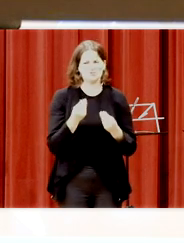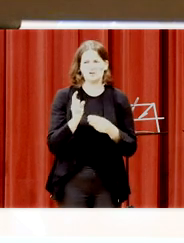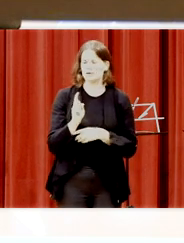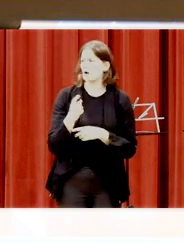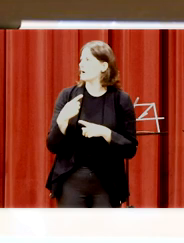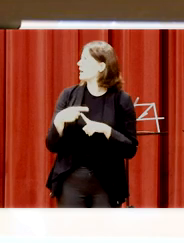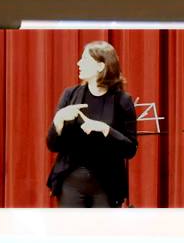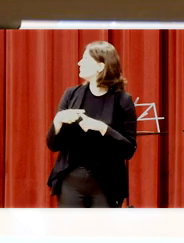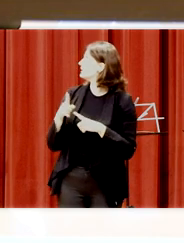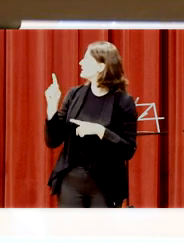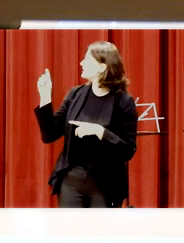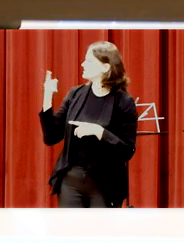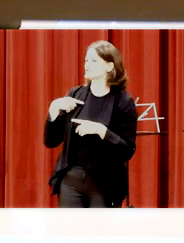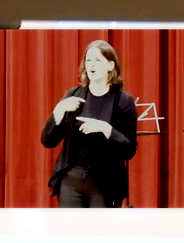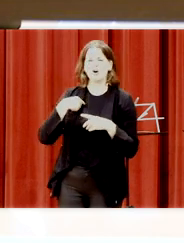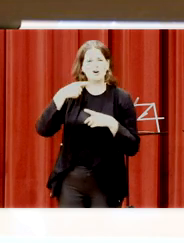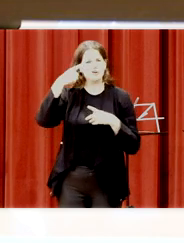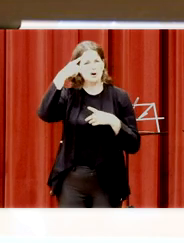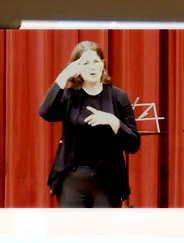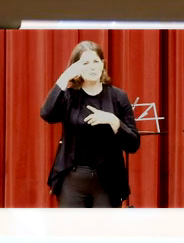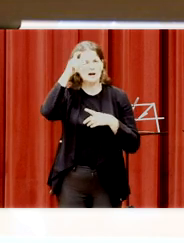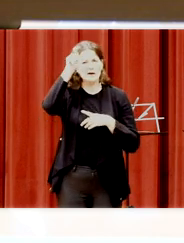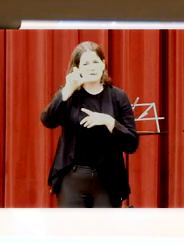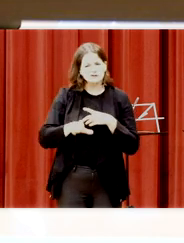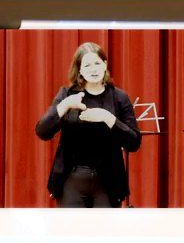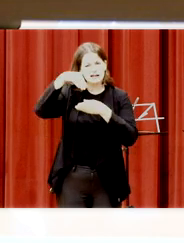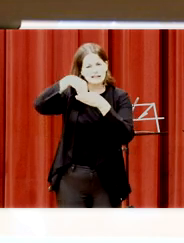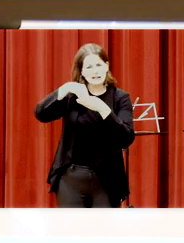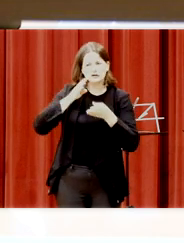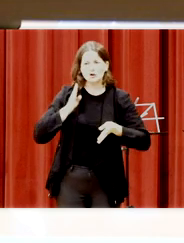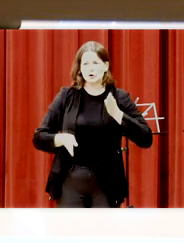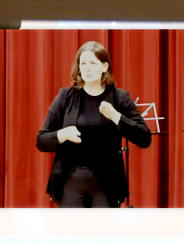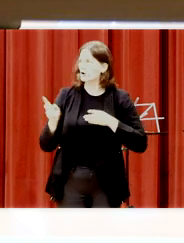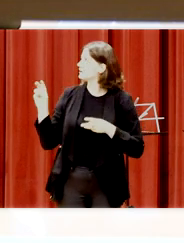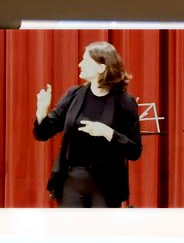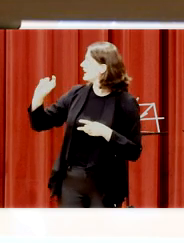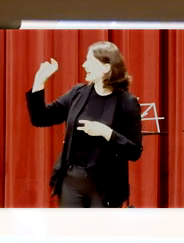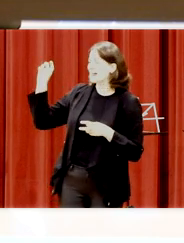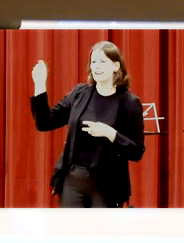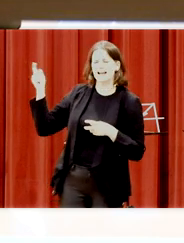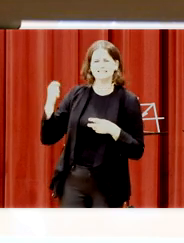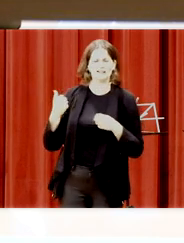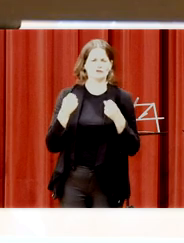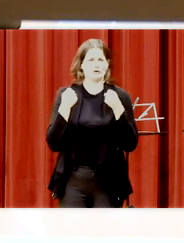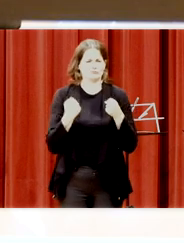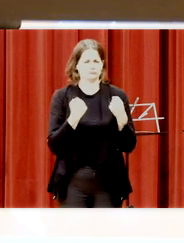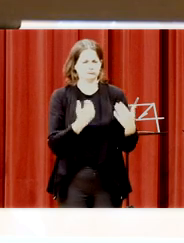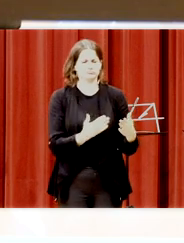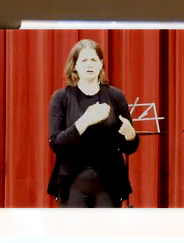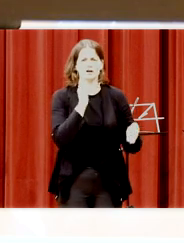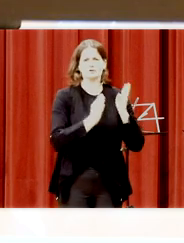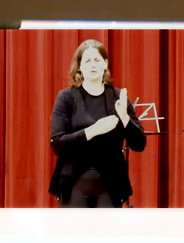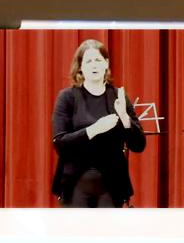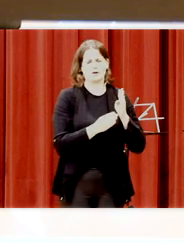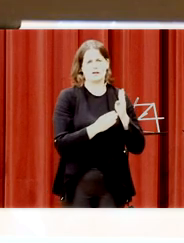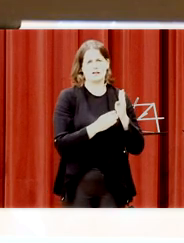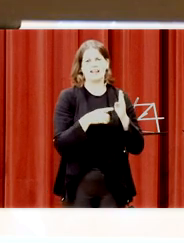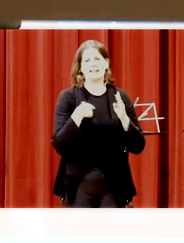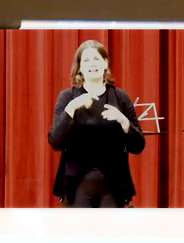del robot davant d'un home, zero, fora, selecciono l'altra. Vaig decidir, l'altra és la que més m'agrada, un empoderament